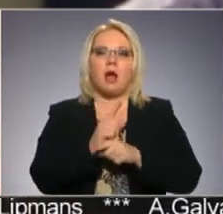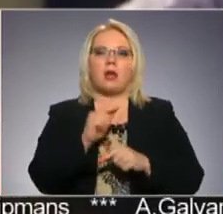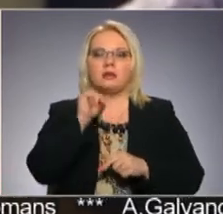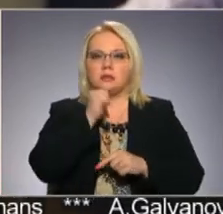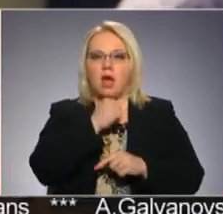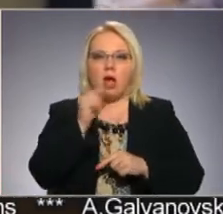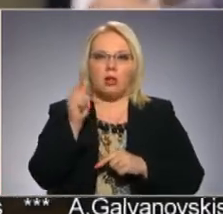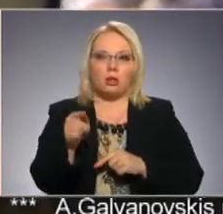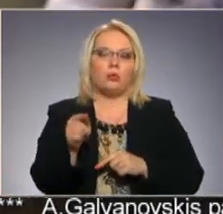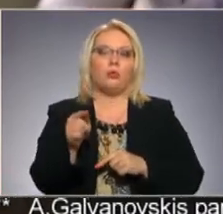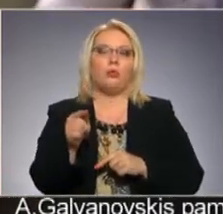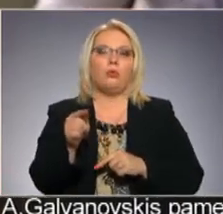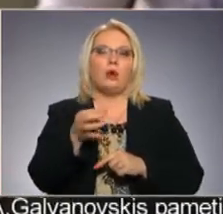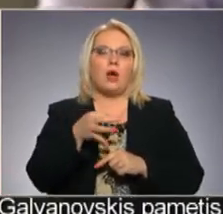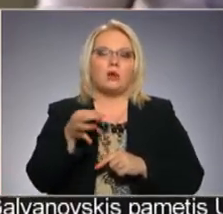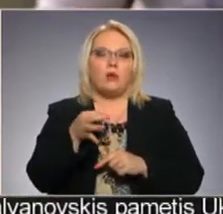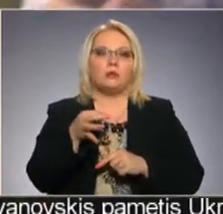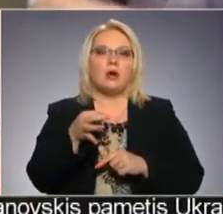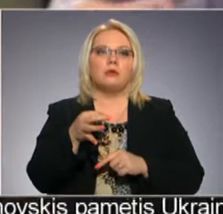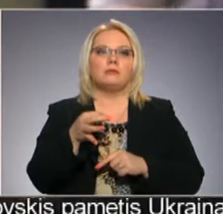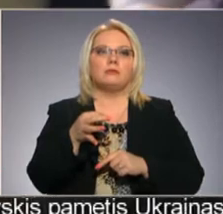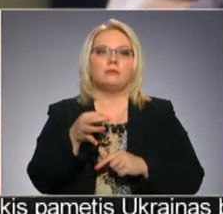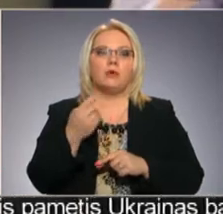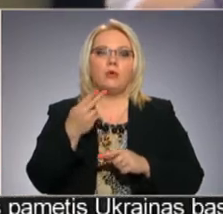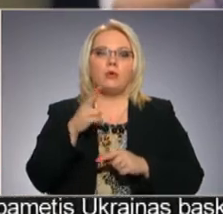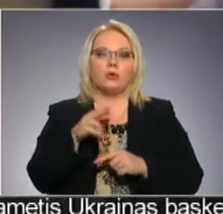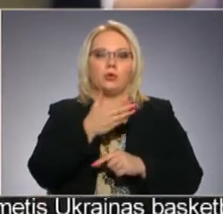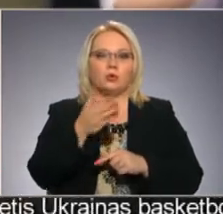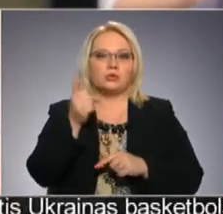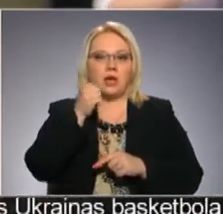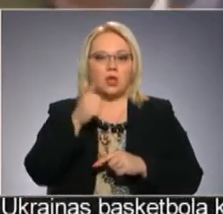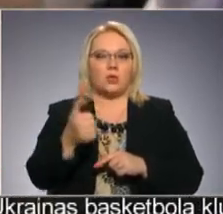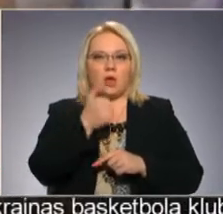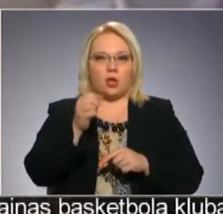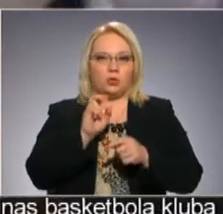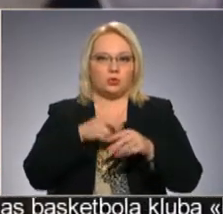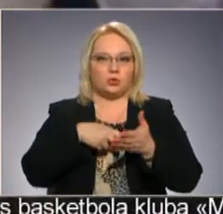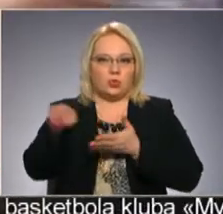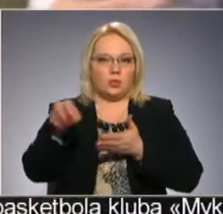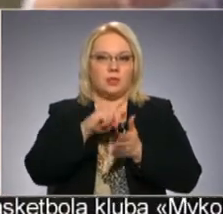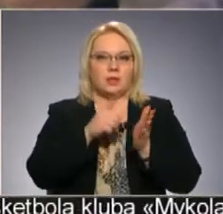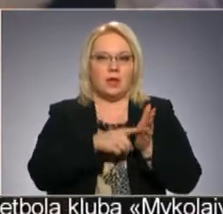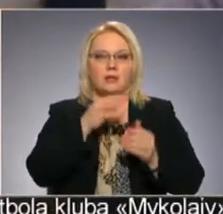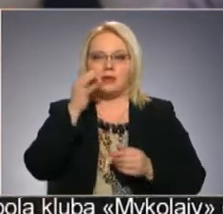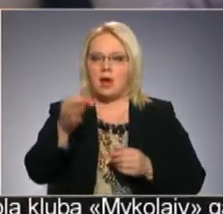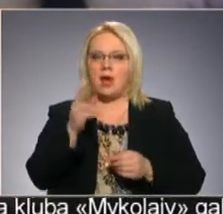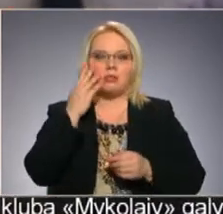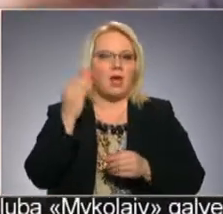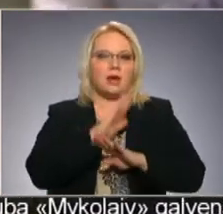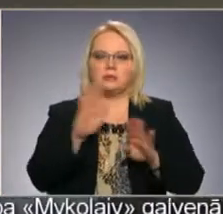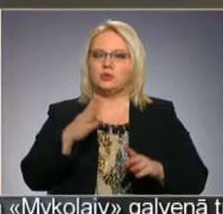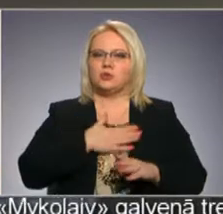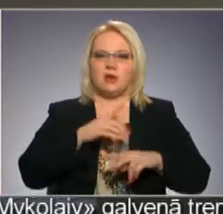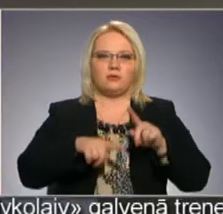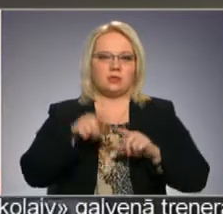Saldus rajonā. Un jūs katru gadu tā sūtat kartiņas ar roku? Katru gadu, jā, neaizmirstu savus